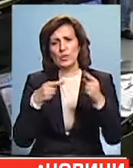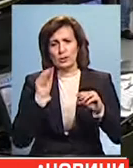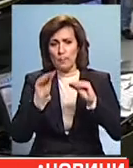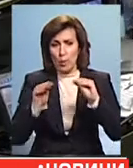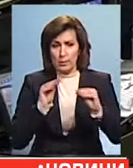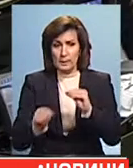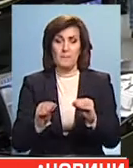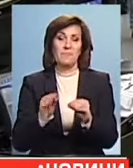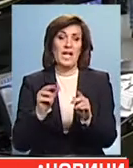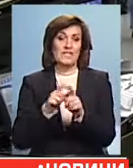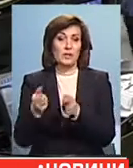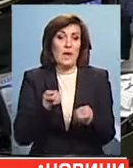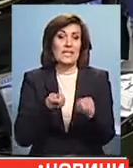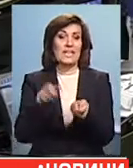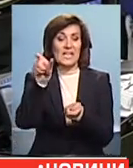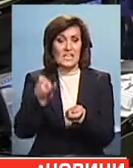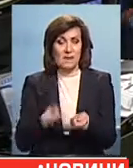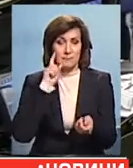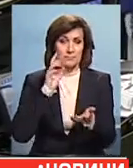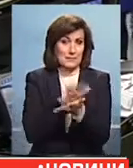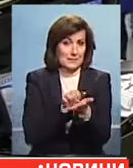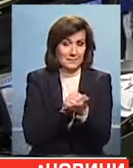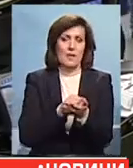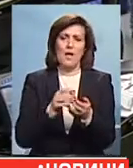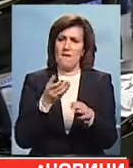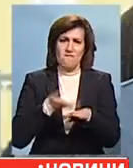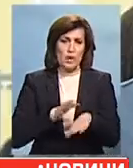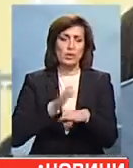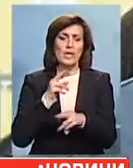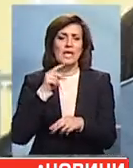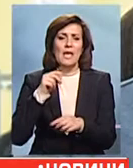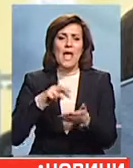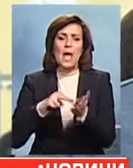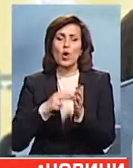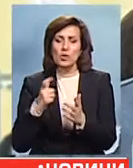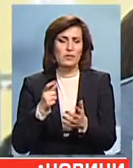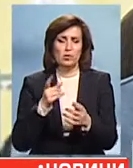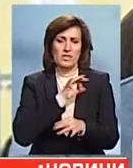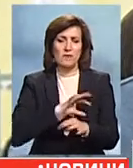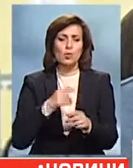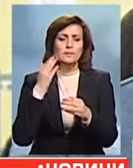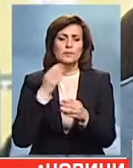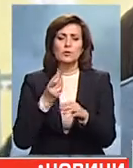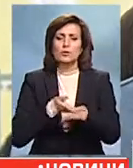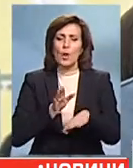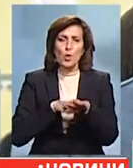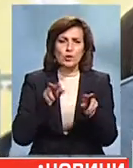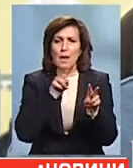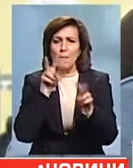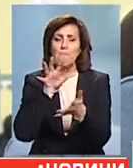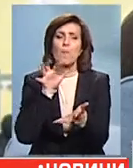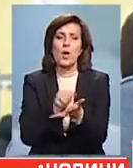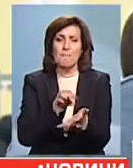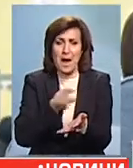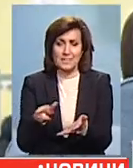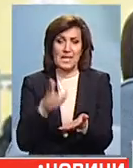словами керівника проєкту, знищити дрон важко та ще й економічно невигідно. Дуже складно поймати, оскільки він майже цілком состоїть із композитних